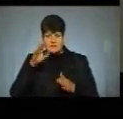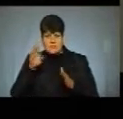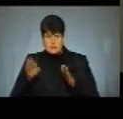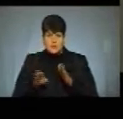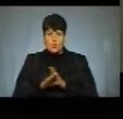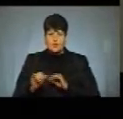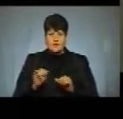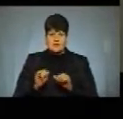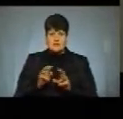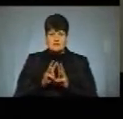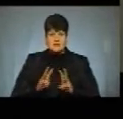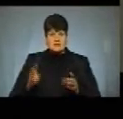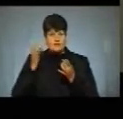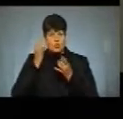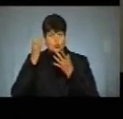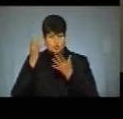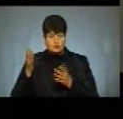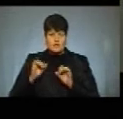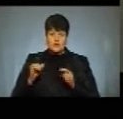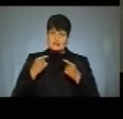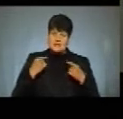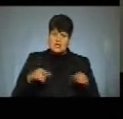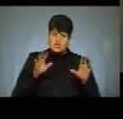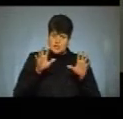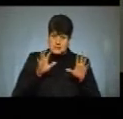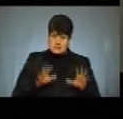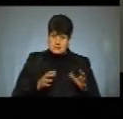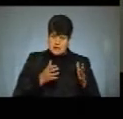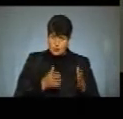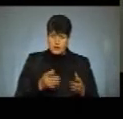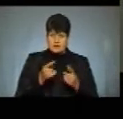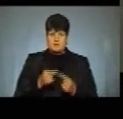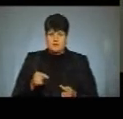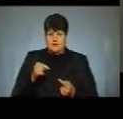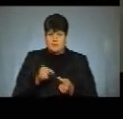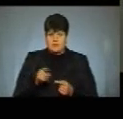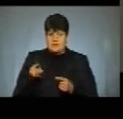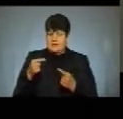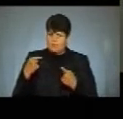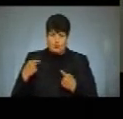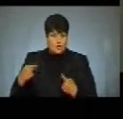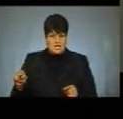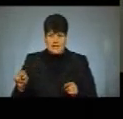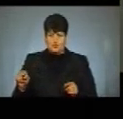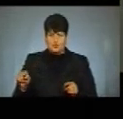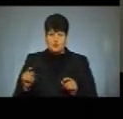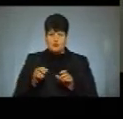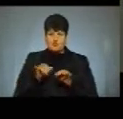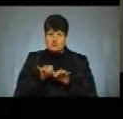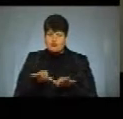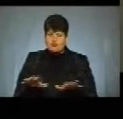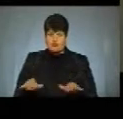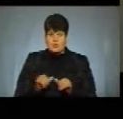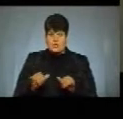підпорядковується управлінню Міністерства культури, керується іншими законами. Відповідно, ну, там зовсім по-іншому структура і